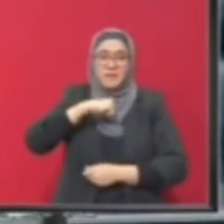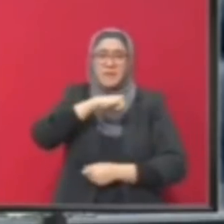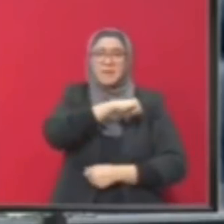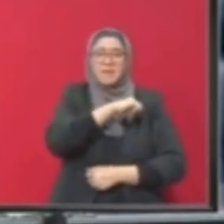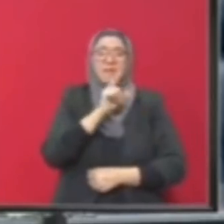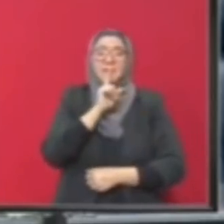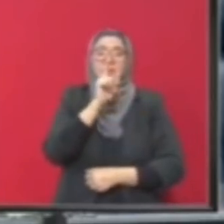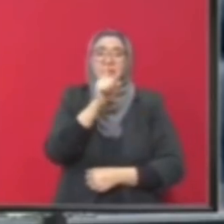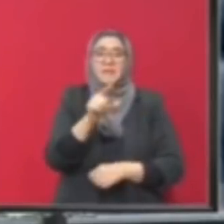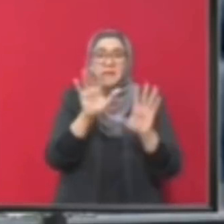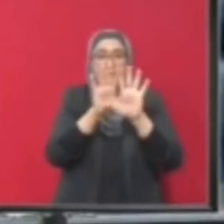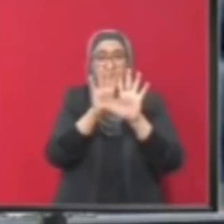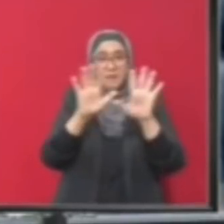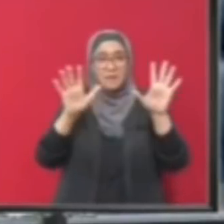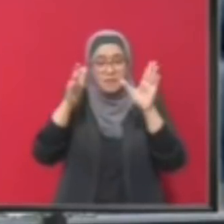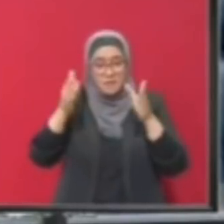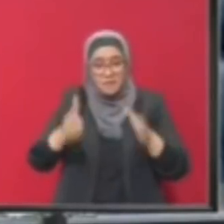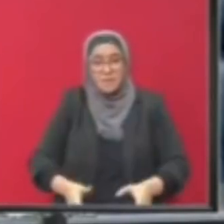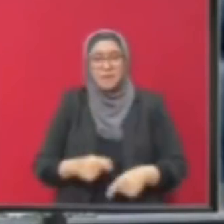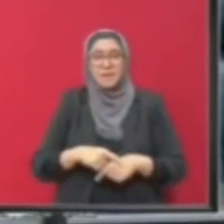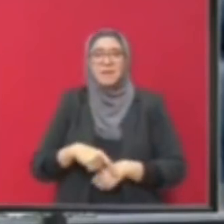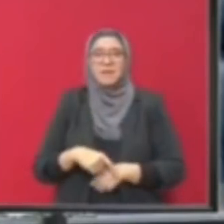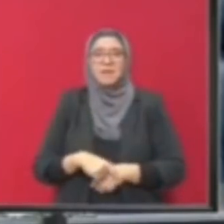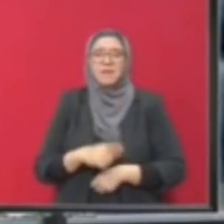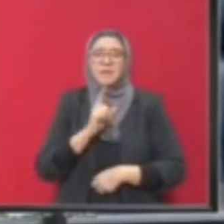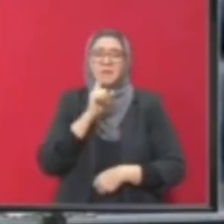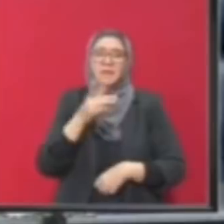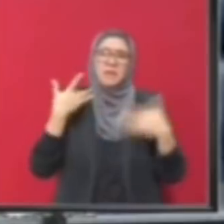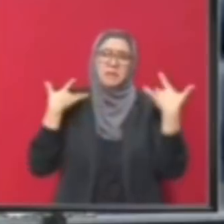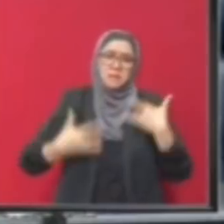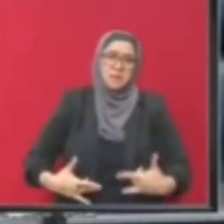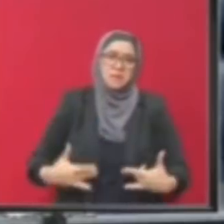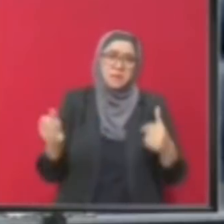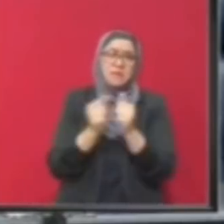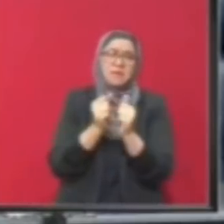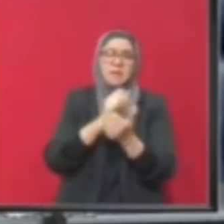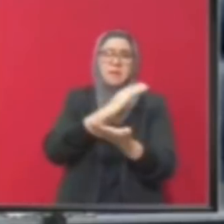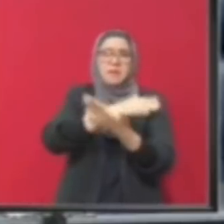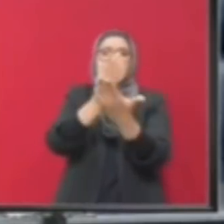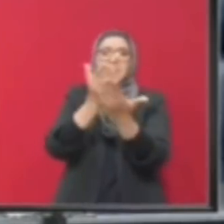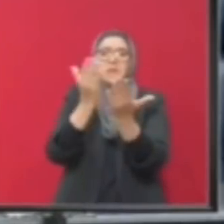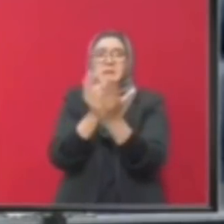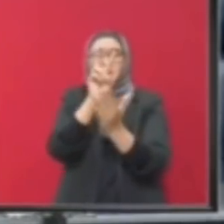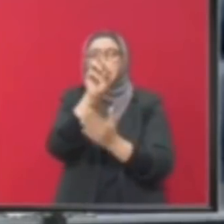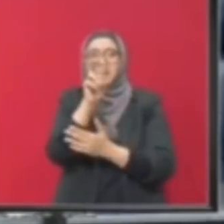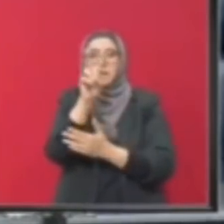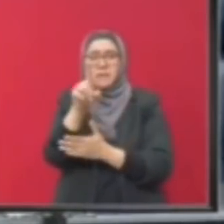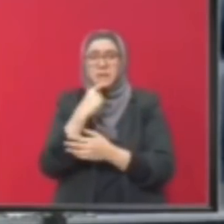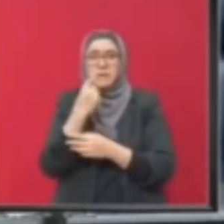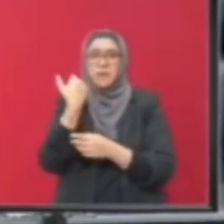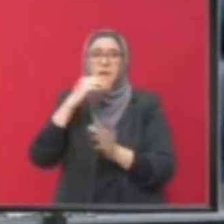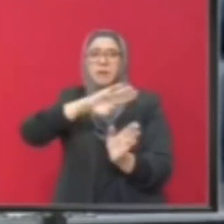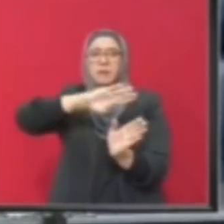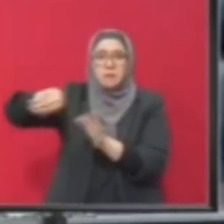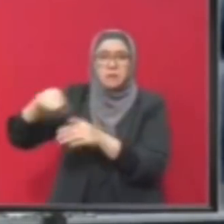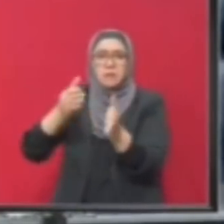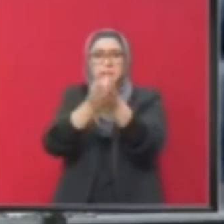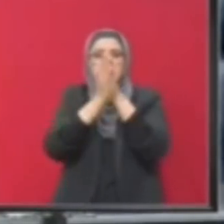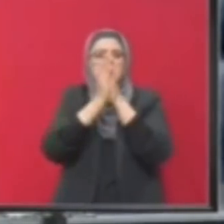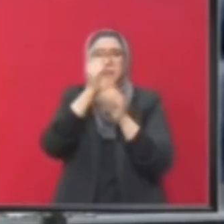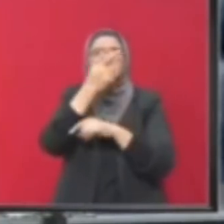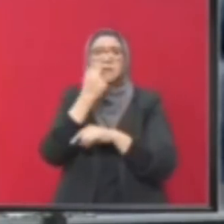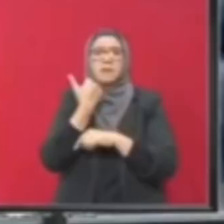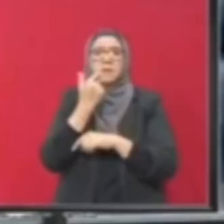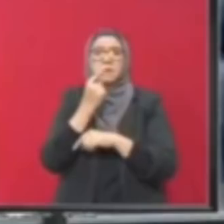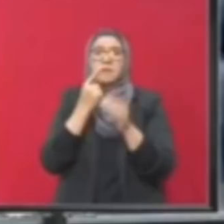adalah frontliners hampa dengan belanjawan 2021 kena mengetepikan permintaan mereka. Mereka menjangkakan lebih daripada 200